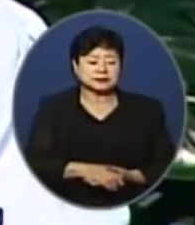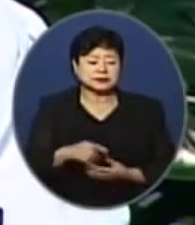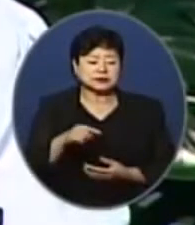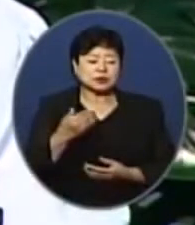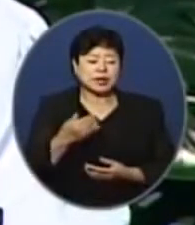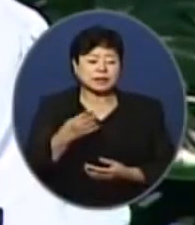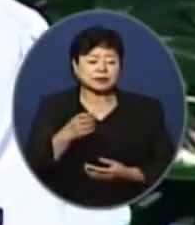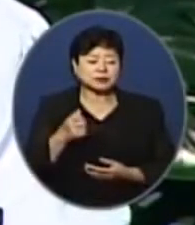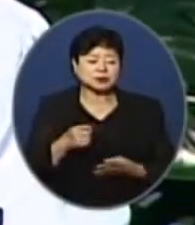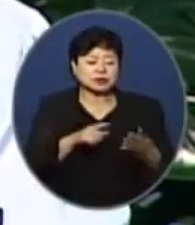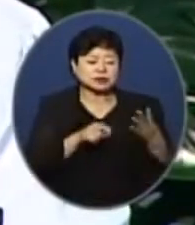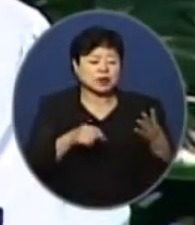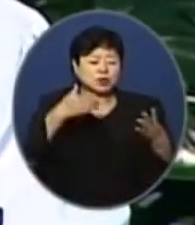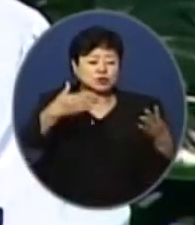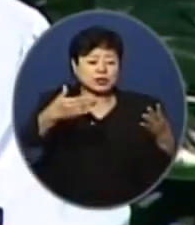1945년 4월 9일